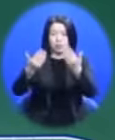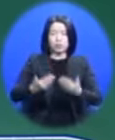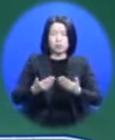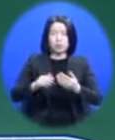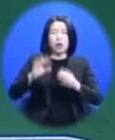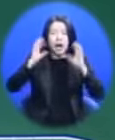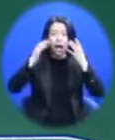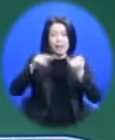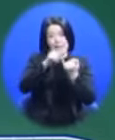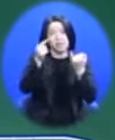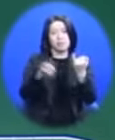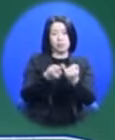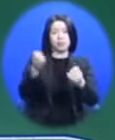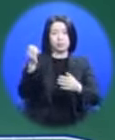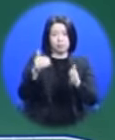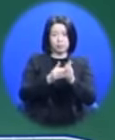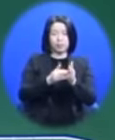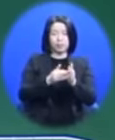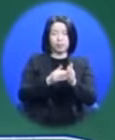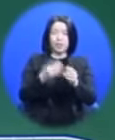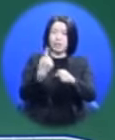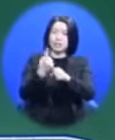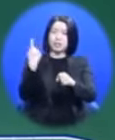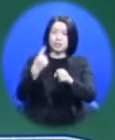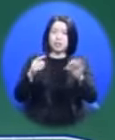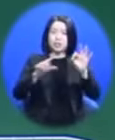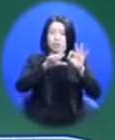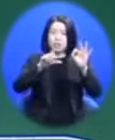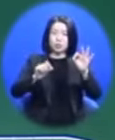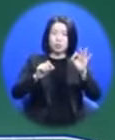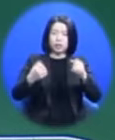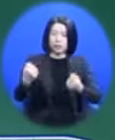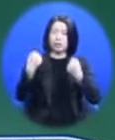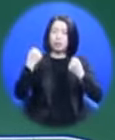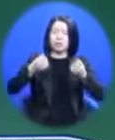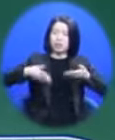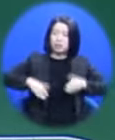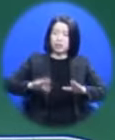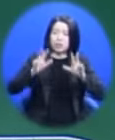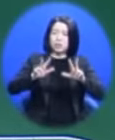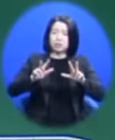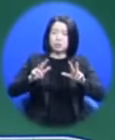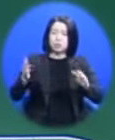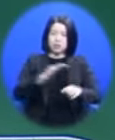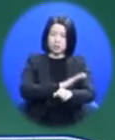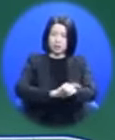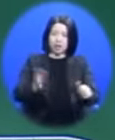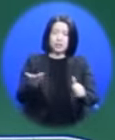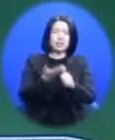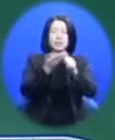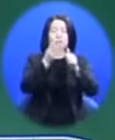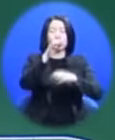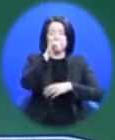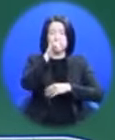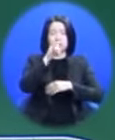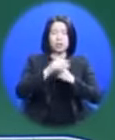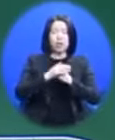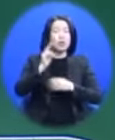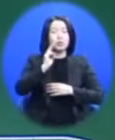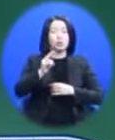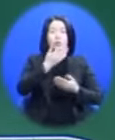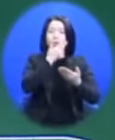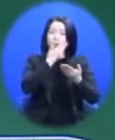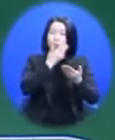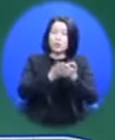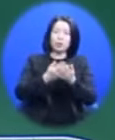아이를 갖게 되었고 작년 10월에 건강하게 태어나 지금 잘 자라고 있습니다. 너무나도